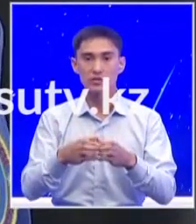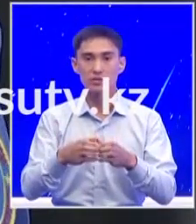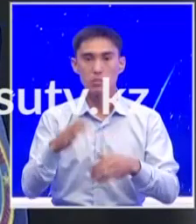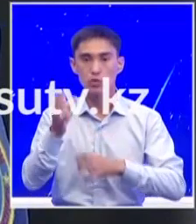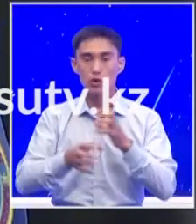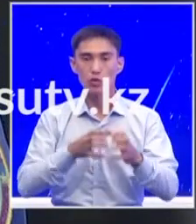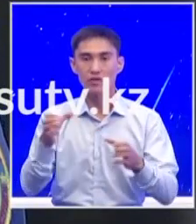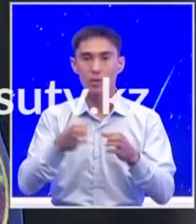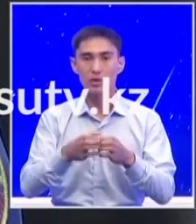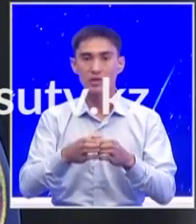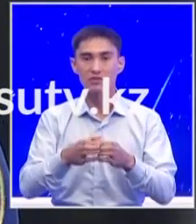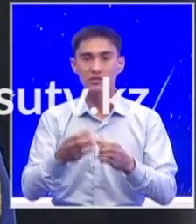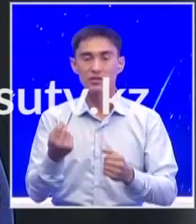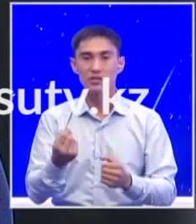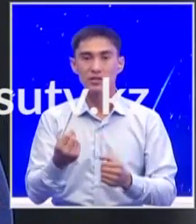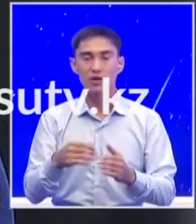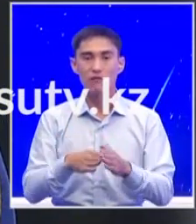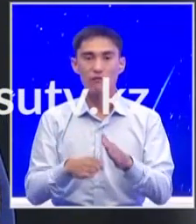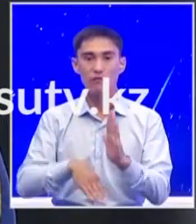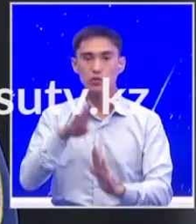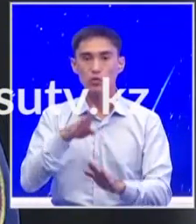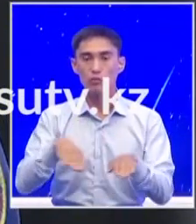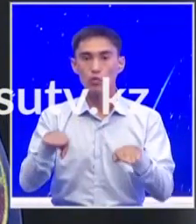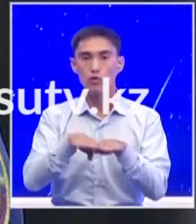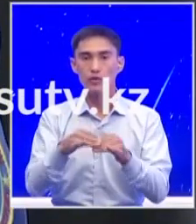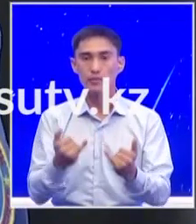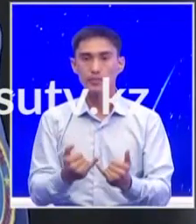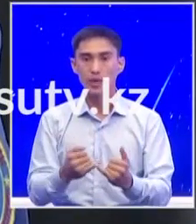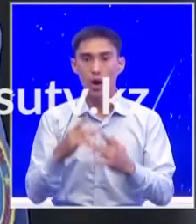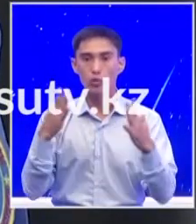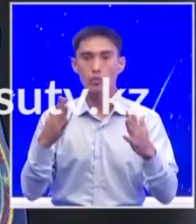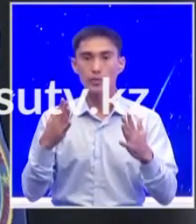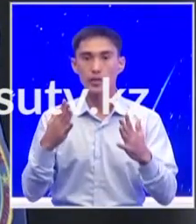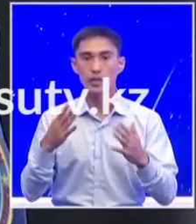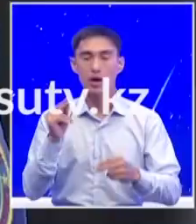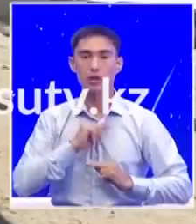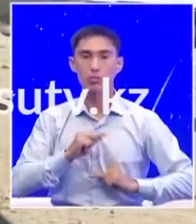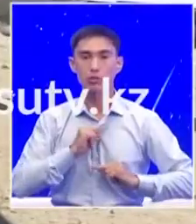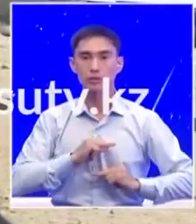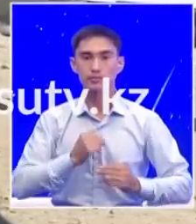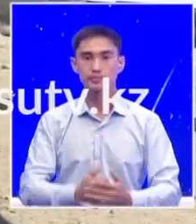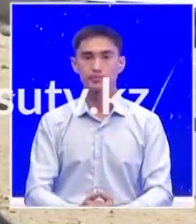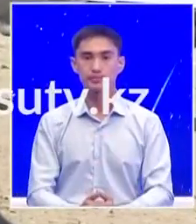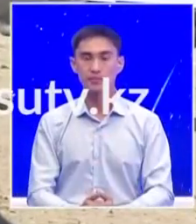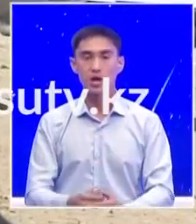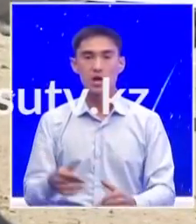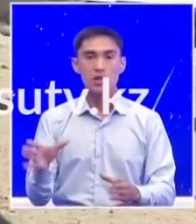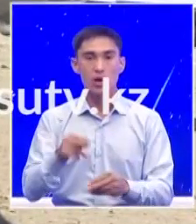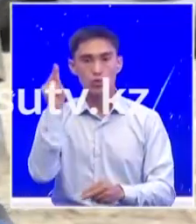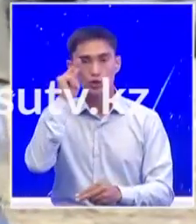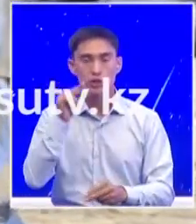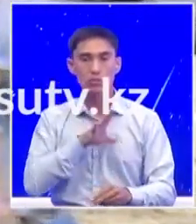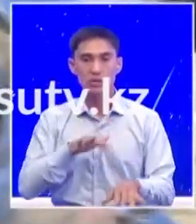международного командного штабного учения на высоком уровне. Действительно, это огромная работа. Всего на учениях